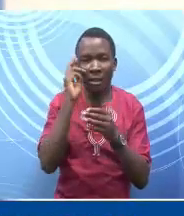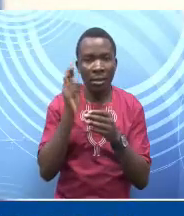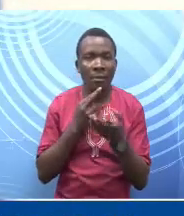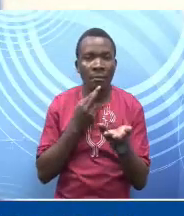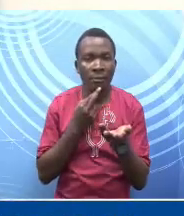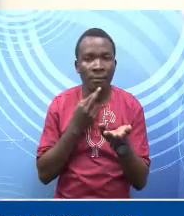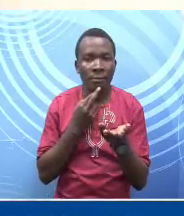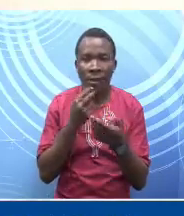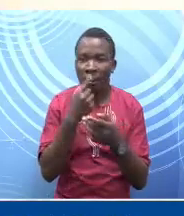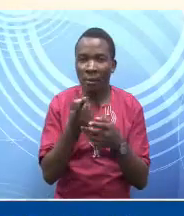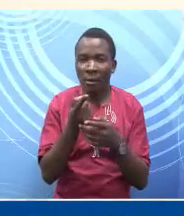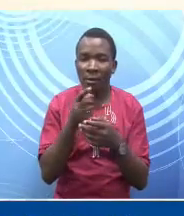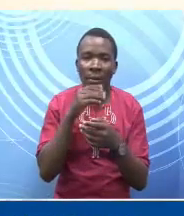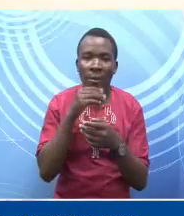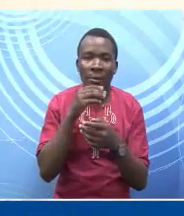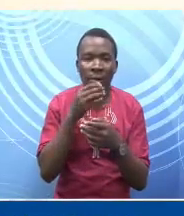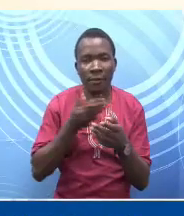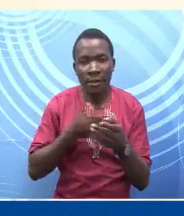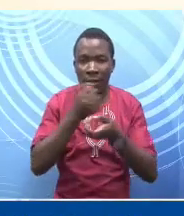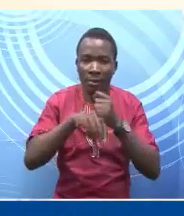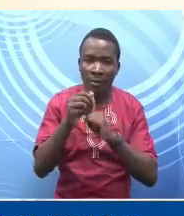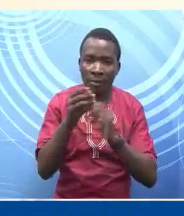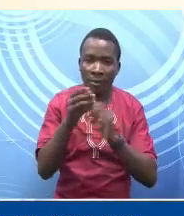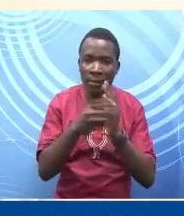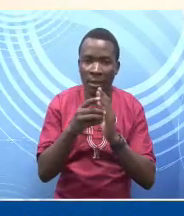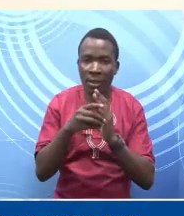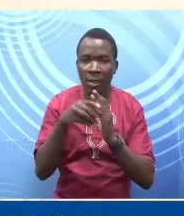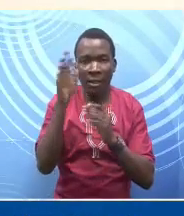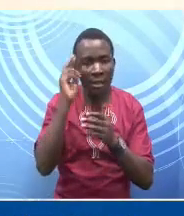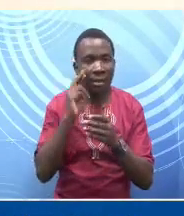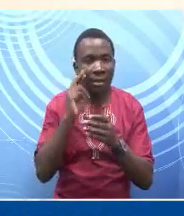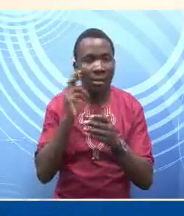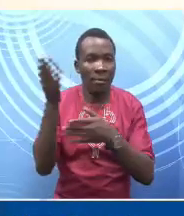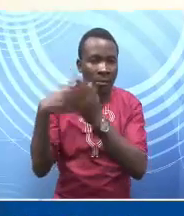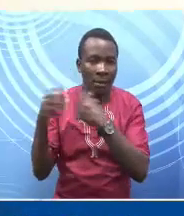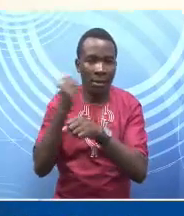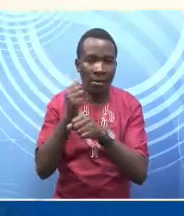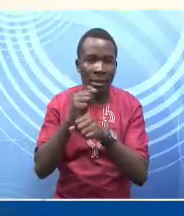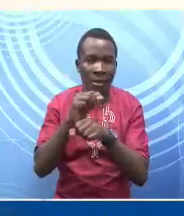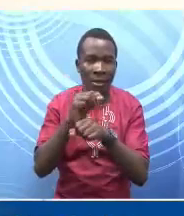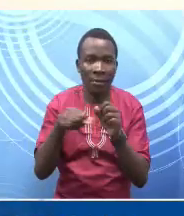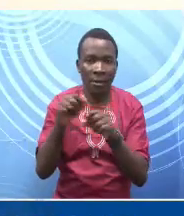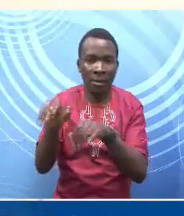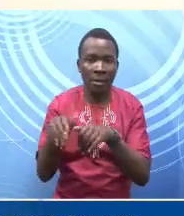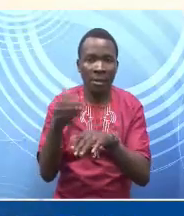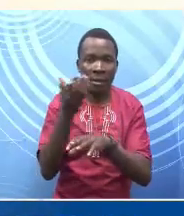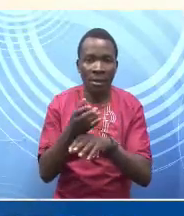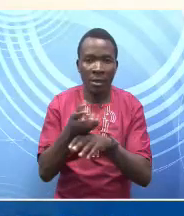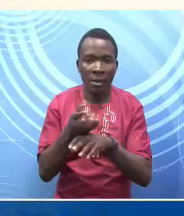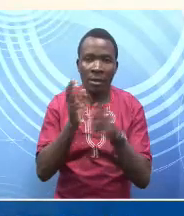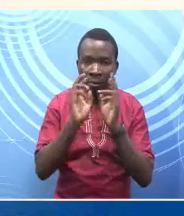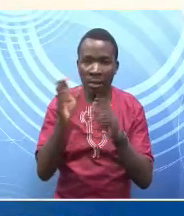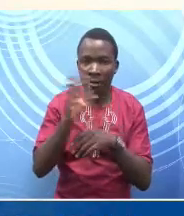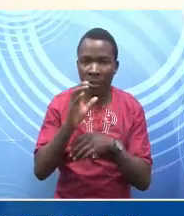ka Ruhango ariko birebagamo rero ifite ibyangombwa bya kariyeri tumaze kubisuzuma dusanga ni koperative ifite ubuzima